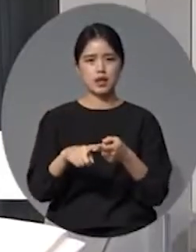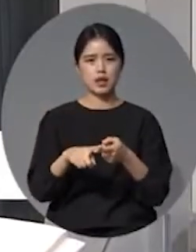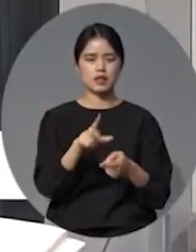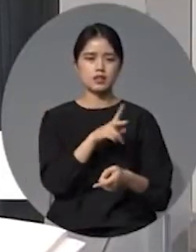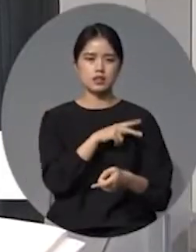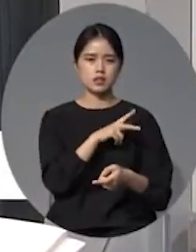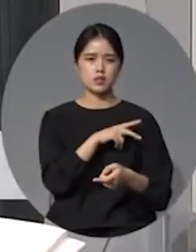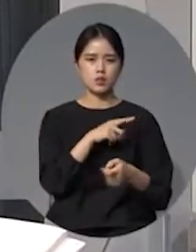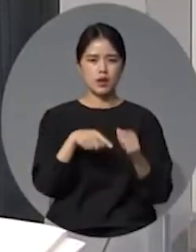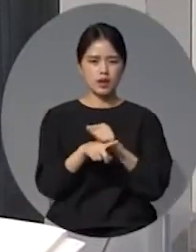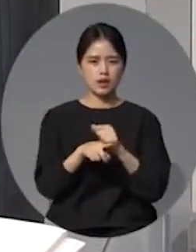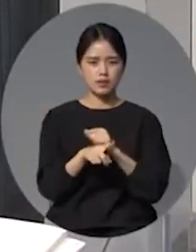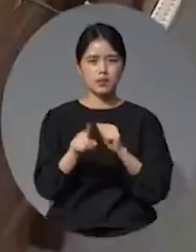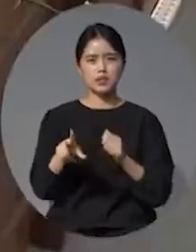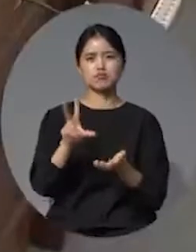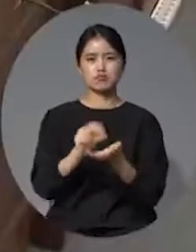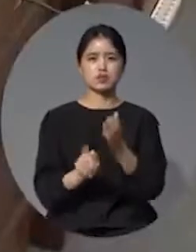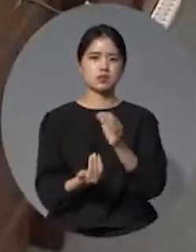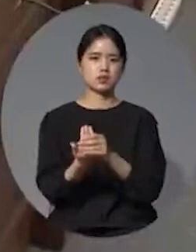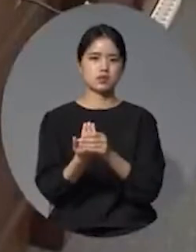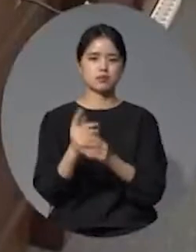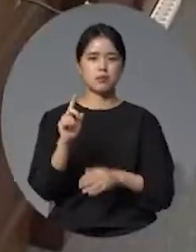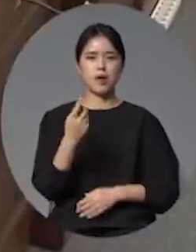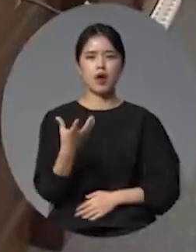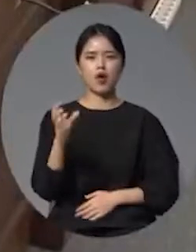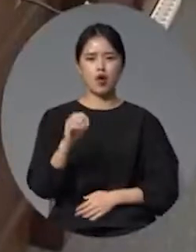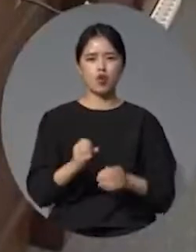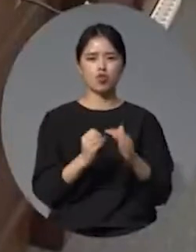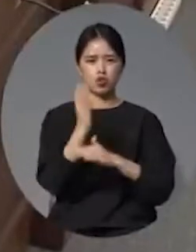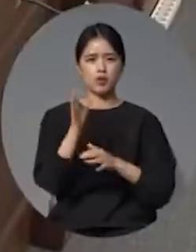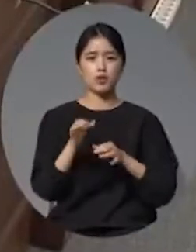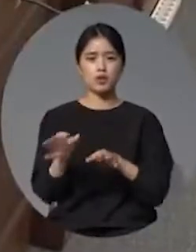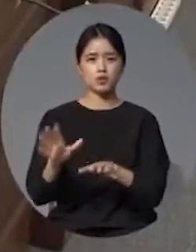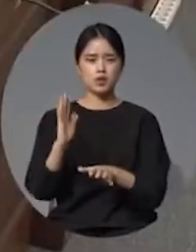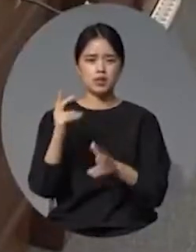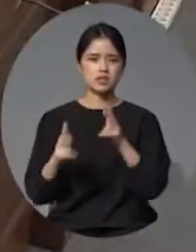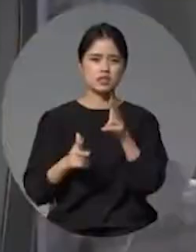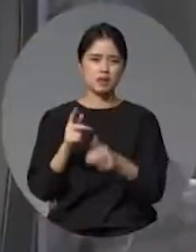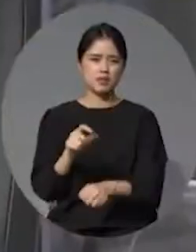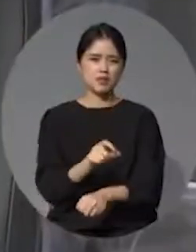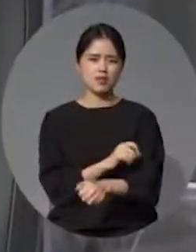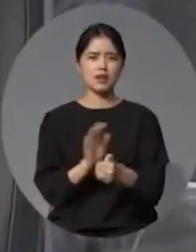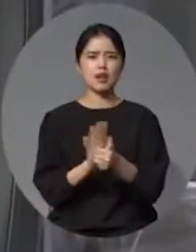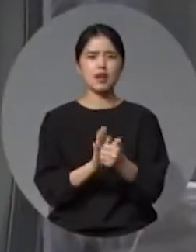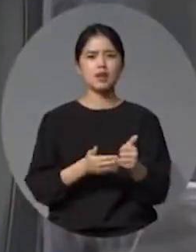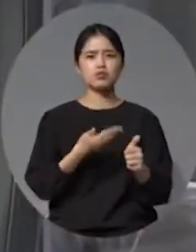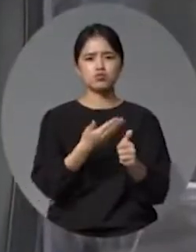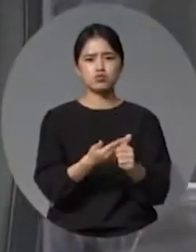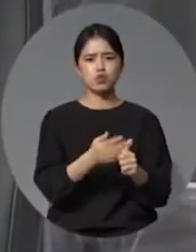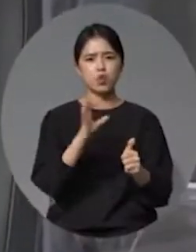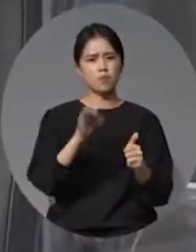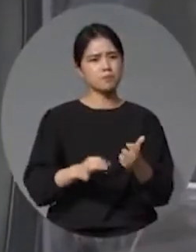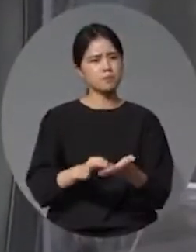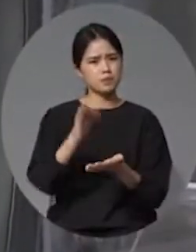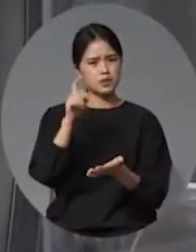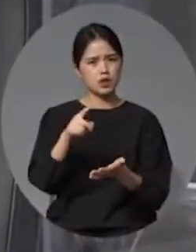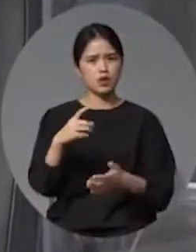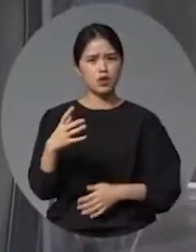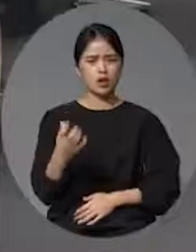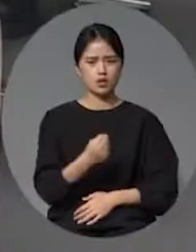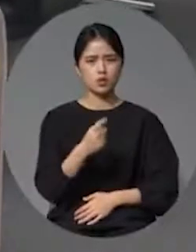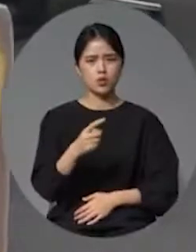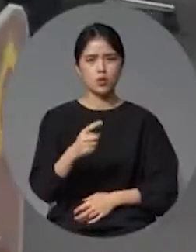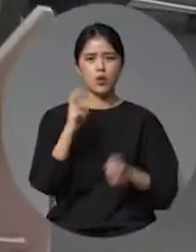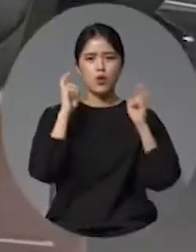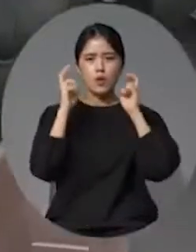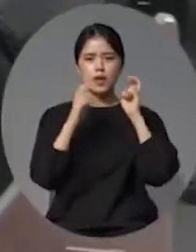문제가 지적됐습니다. 100억 원 넘게 투입되는 사업이 특혜성 입찰과 높은 단가로 결국 업체에 배만